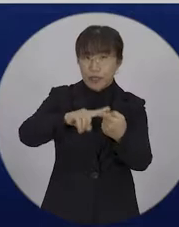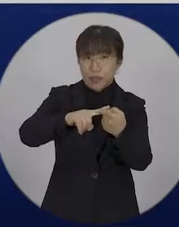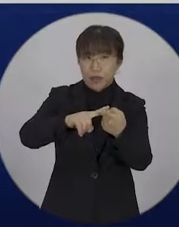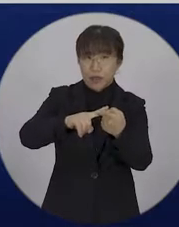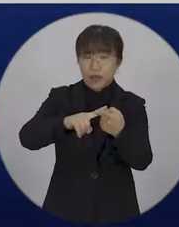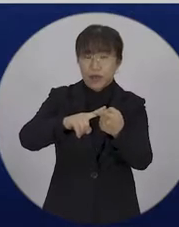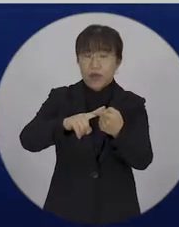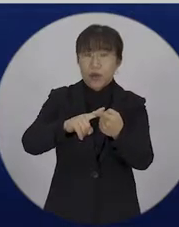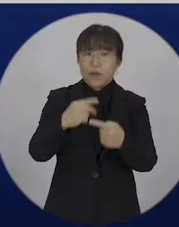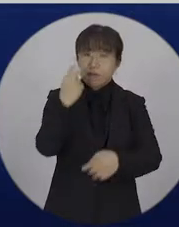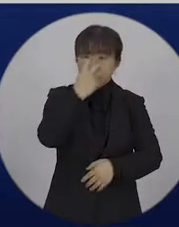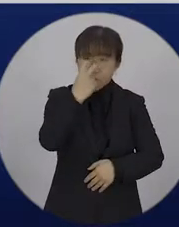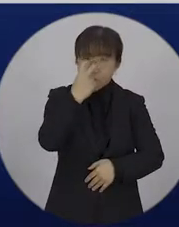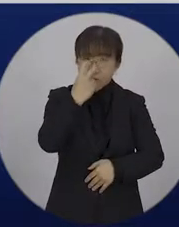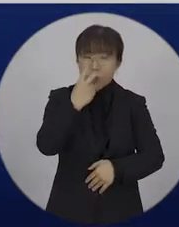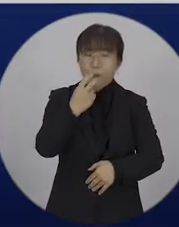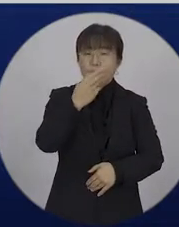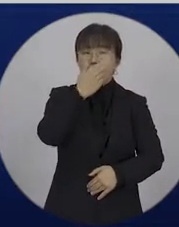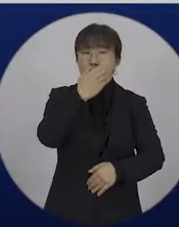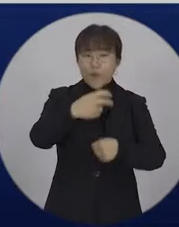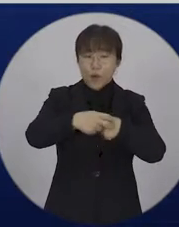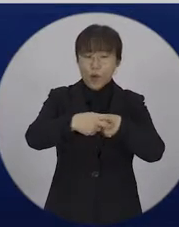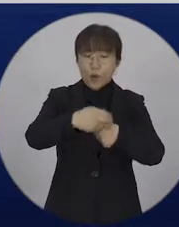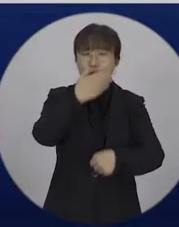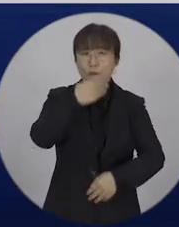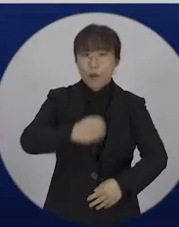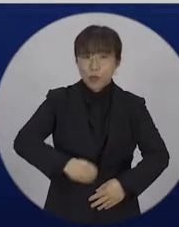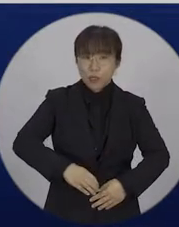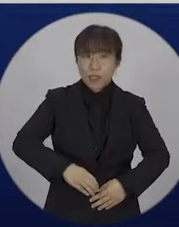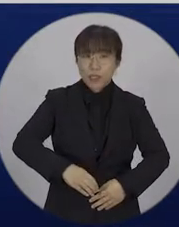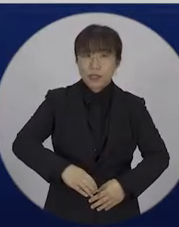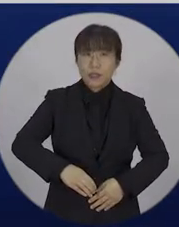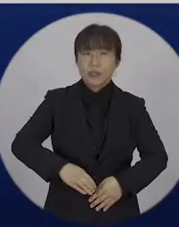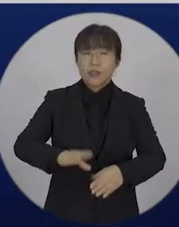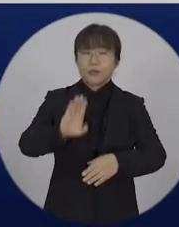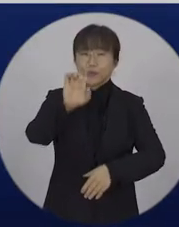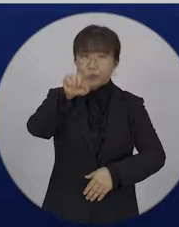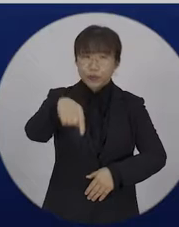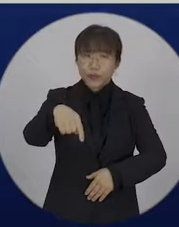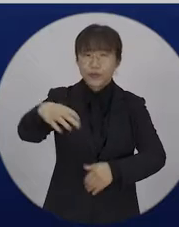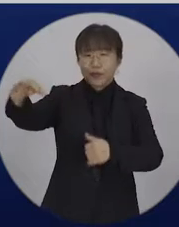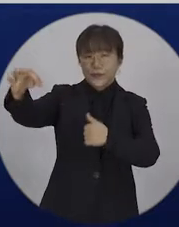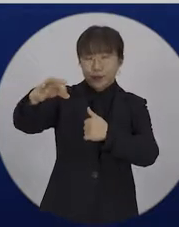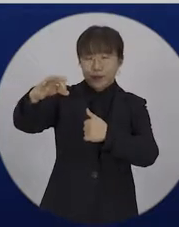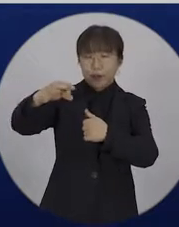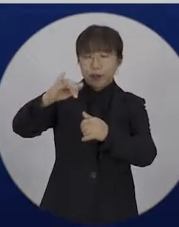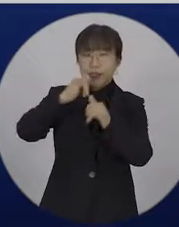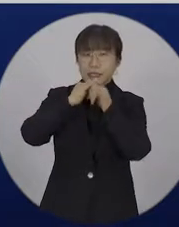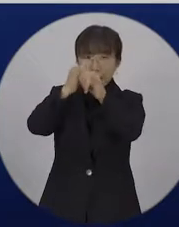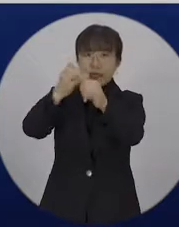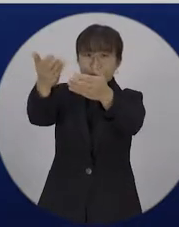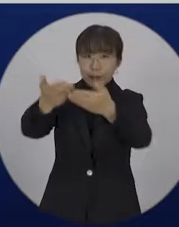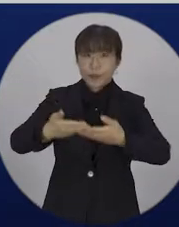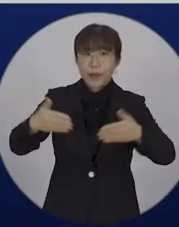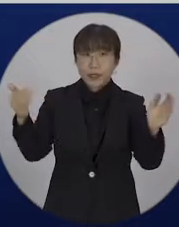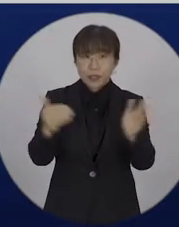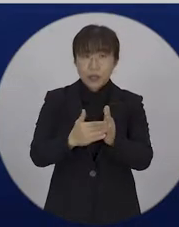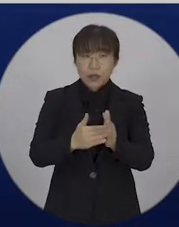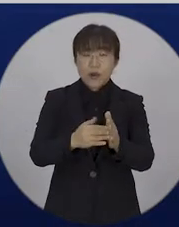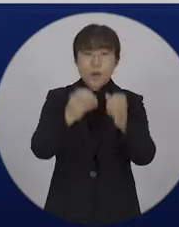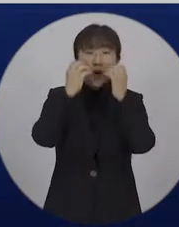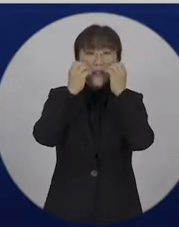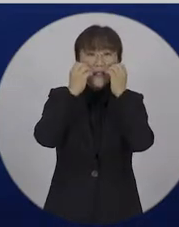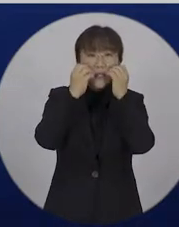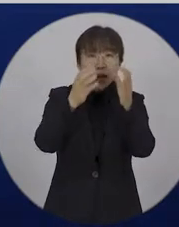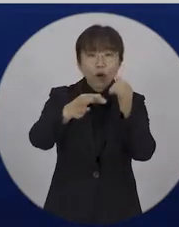보건복지부 장관상을 수상했습니다. 특히 기초생활보장사업 추진을 위한 지방생활보장위원회 운영,